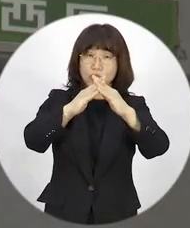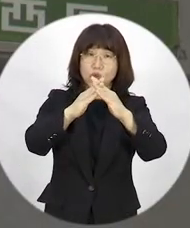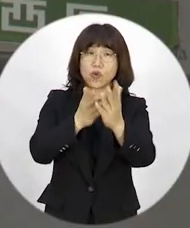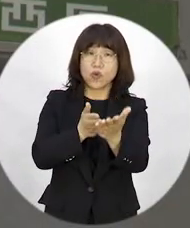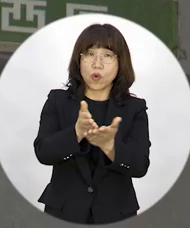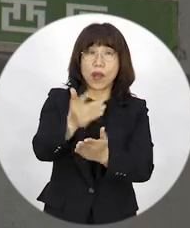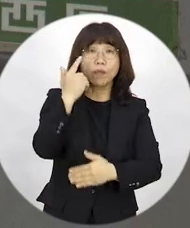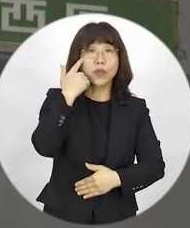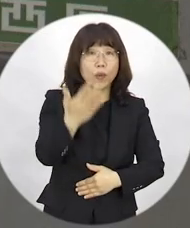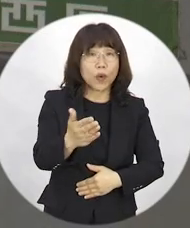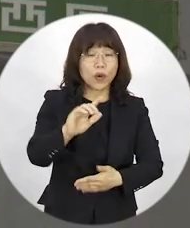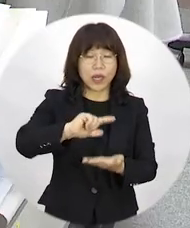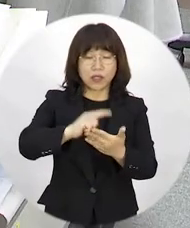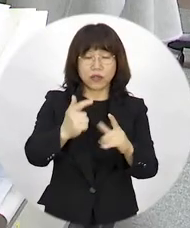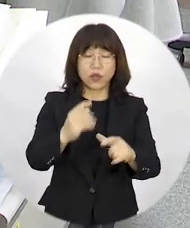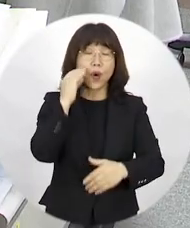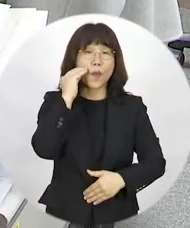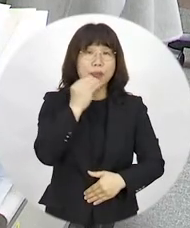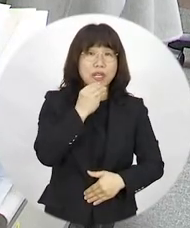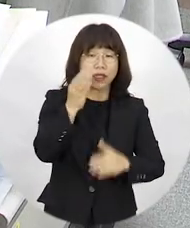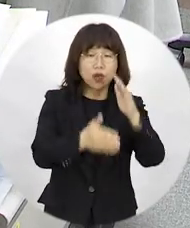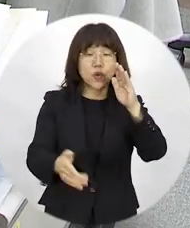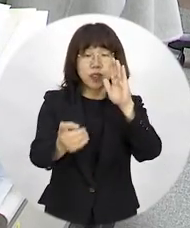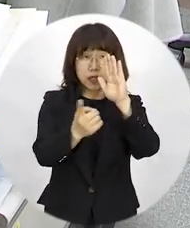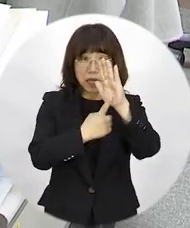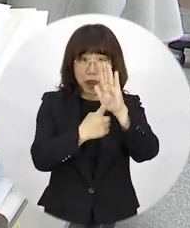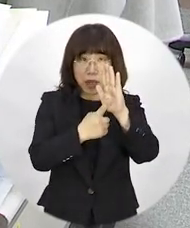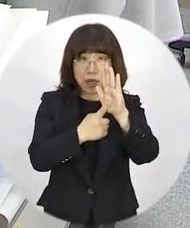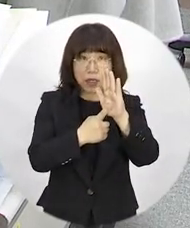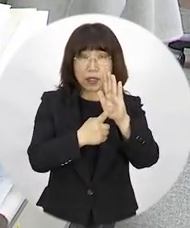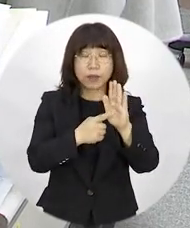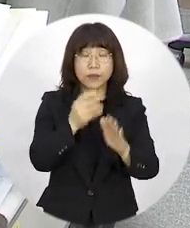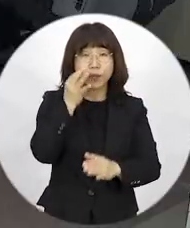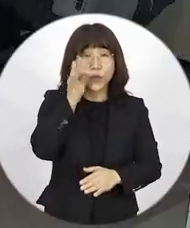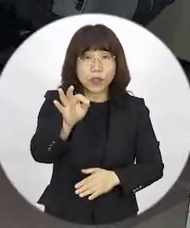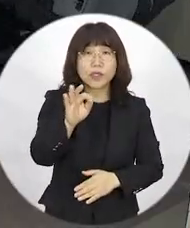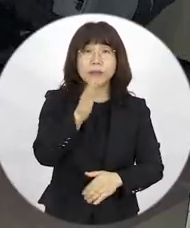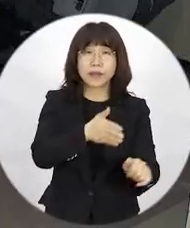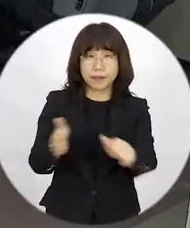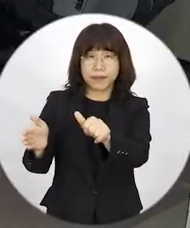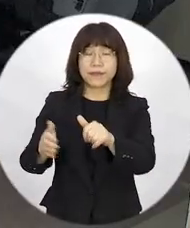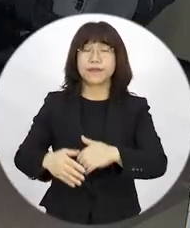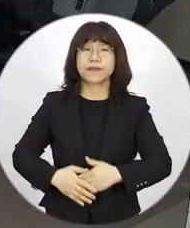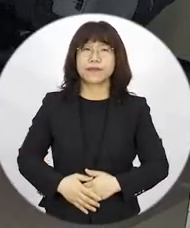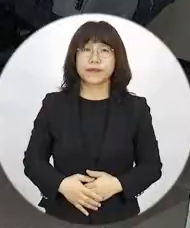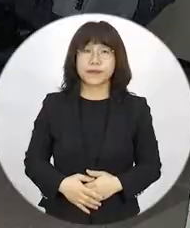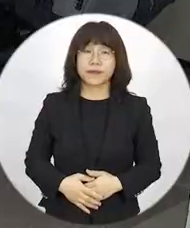강서구청 건축과로 문의하거나 강서구청 홈페이지 공지사항을 확인하면 됩니다.